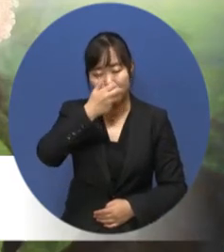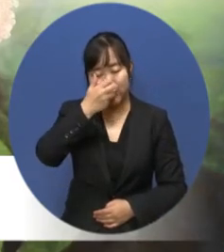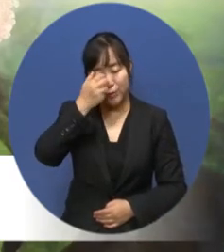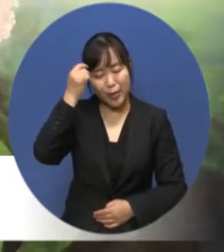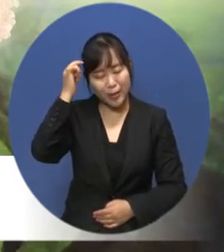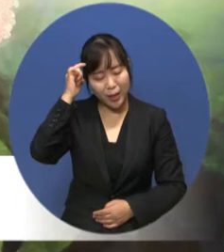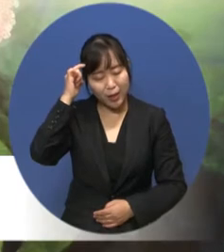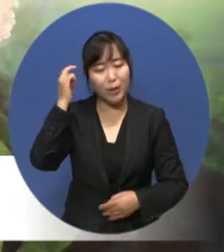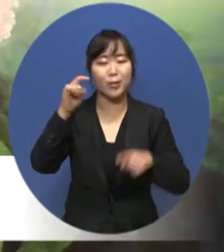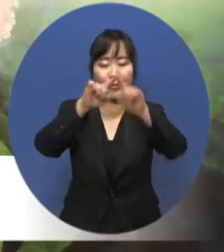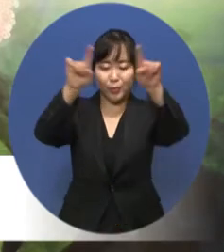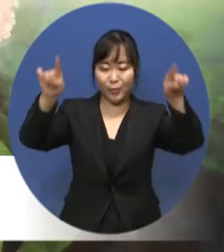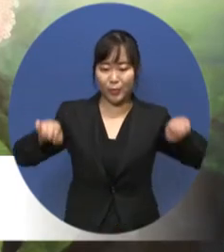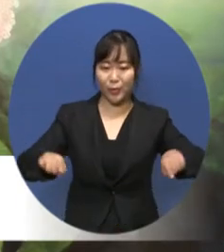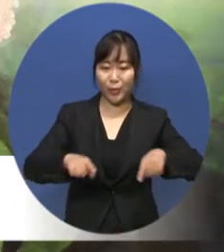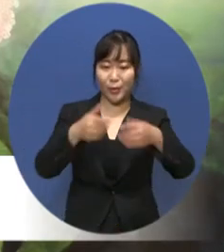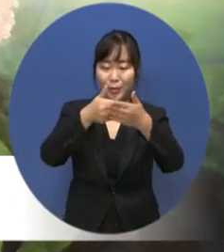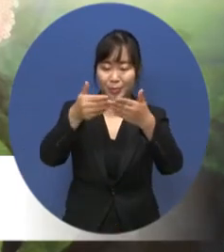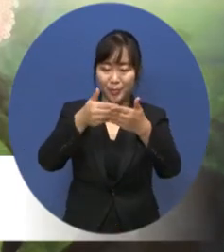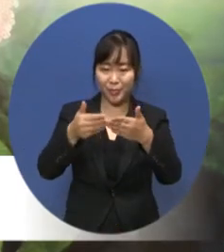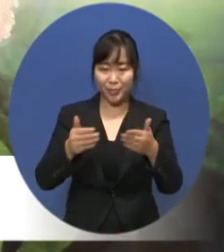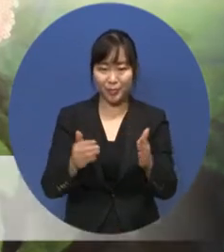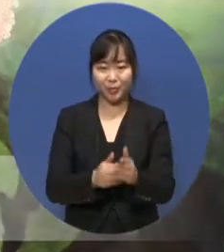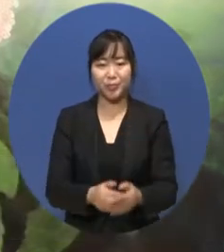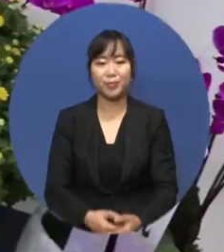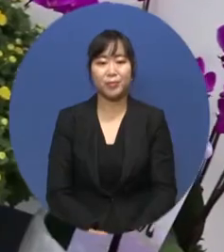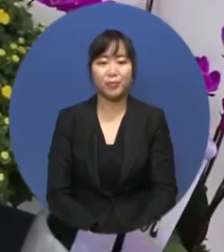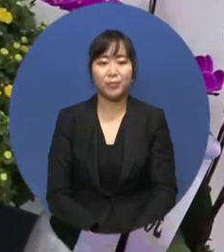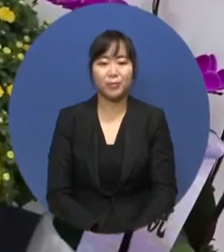이상들을 화폭에 담아보았습니다.